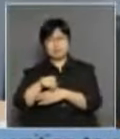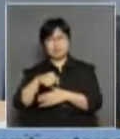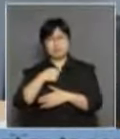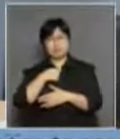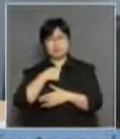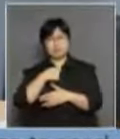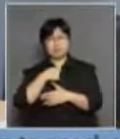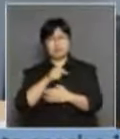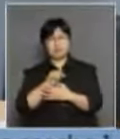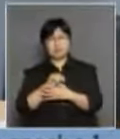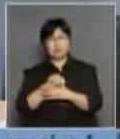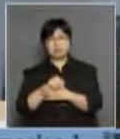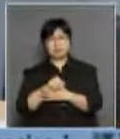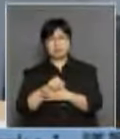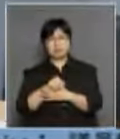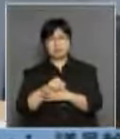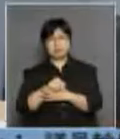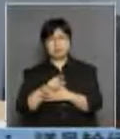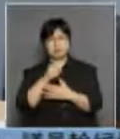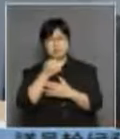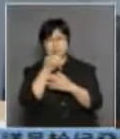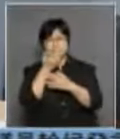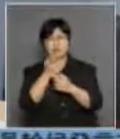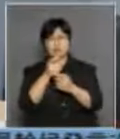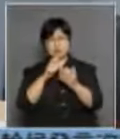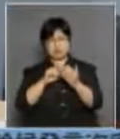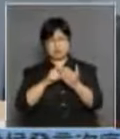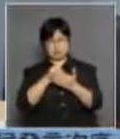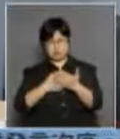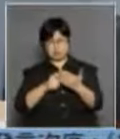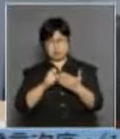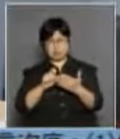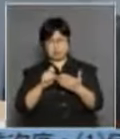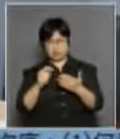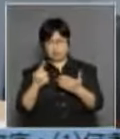個我提出嘅